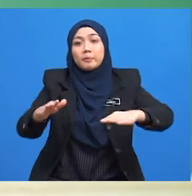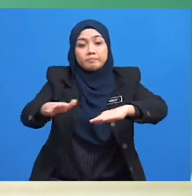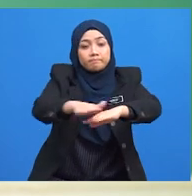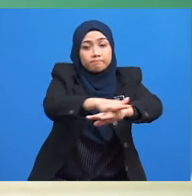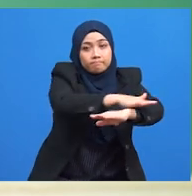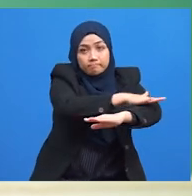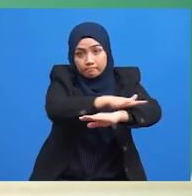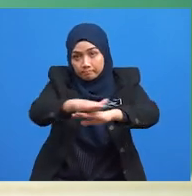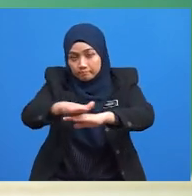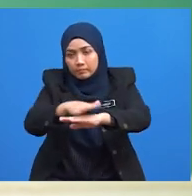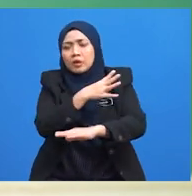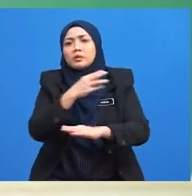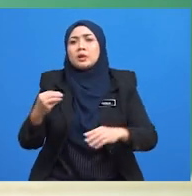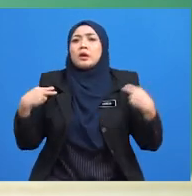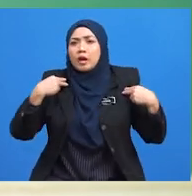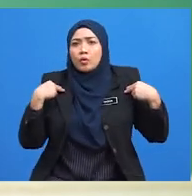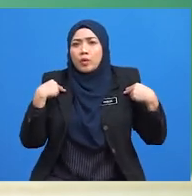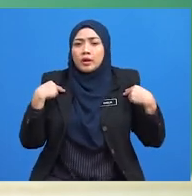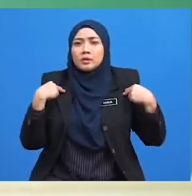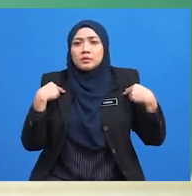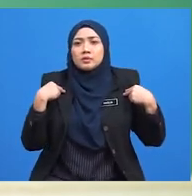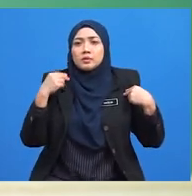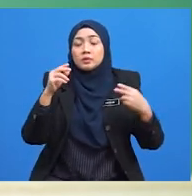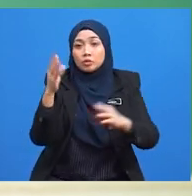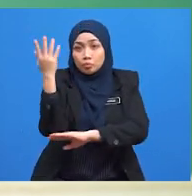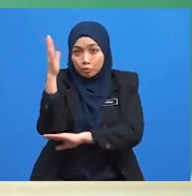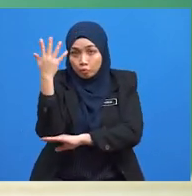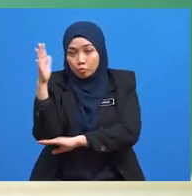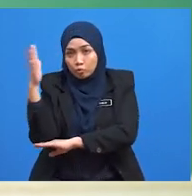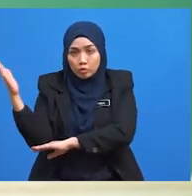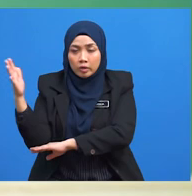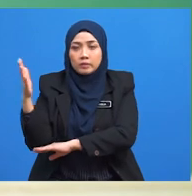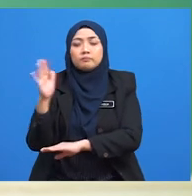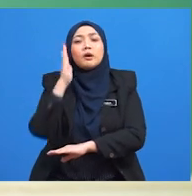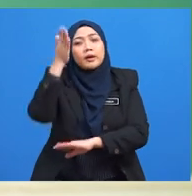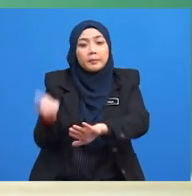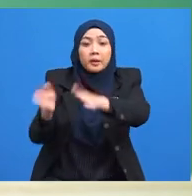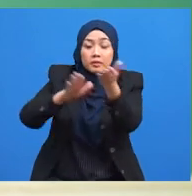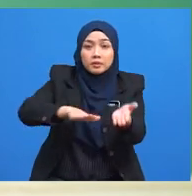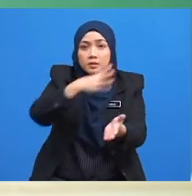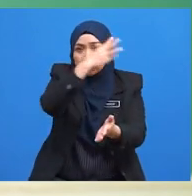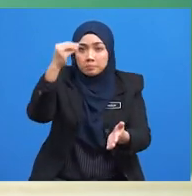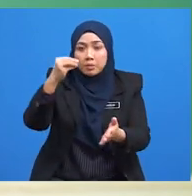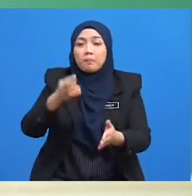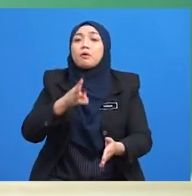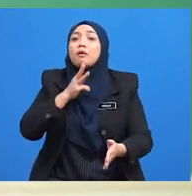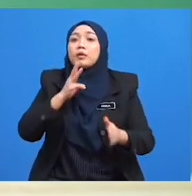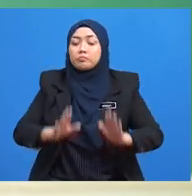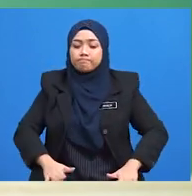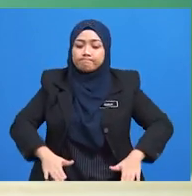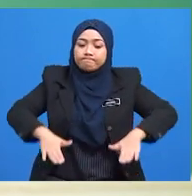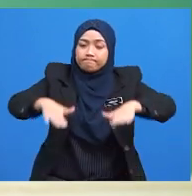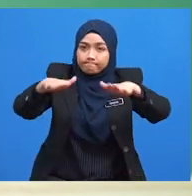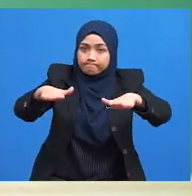serta tumbuh-tumbuhan akan mati kerana ditenggelami air. Hal ini juga akan menjejaskan manusia